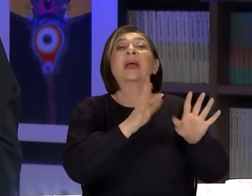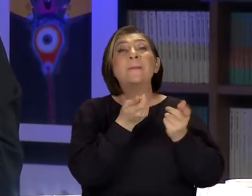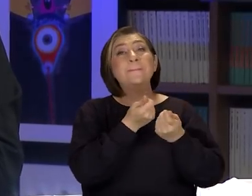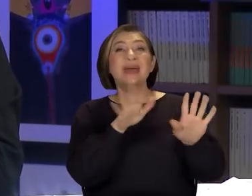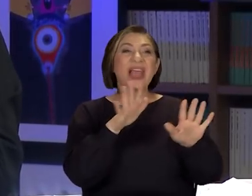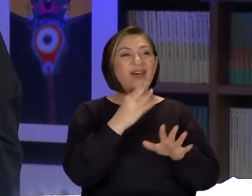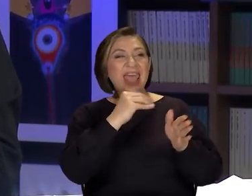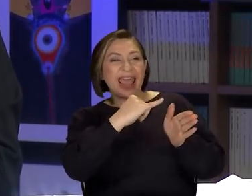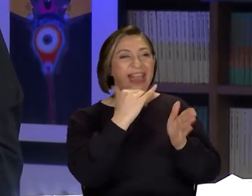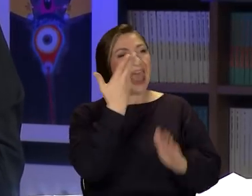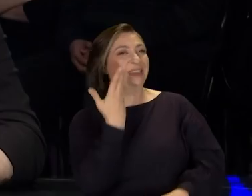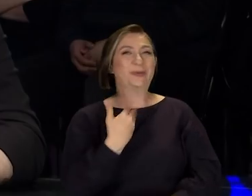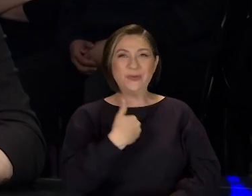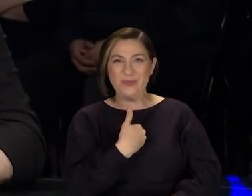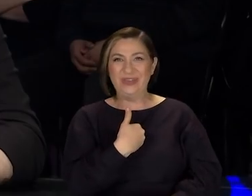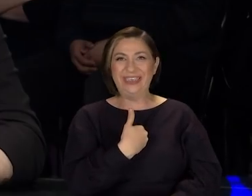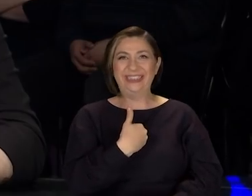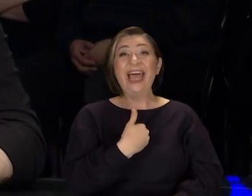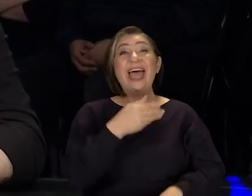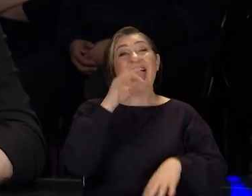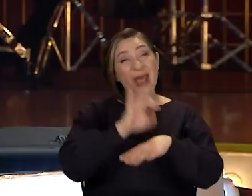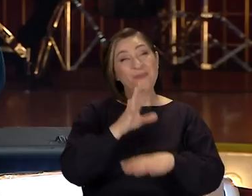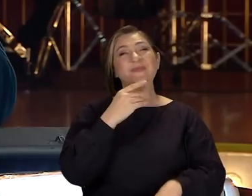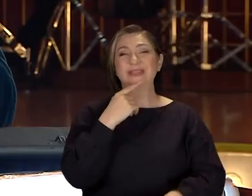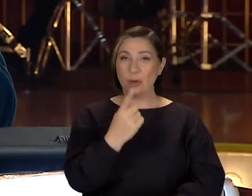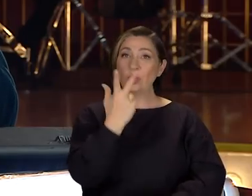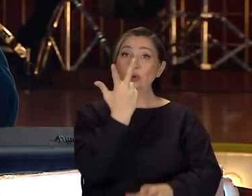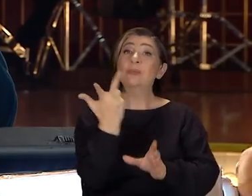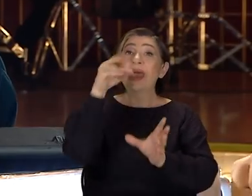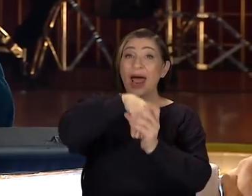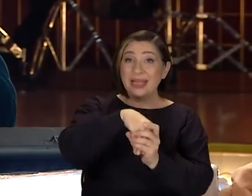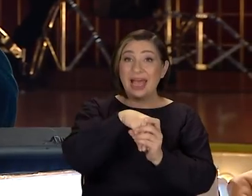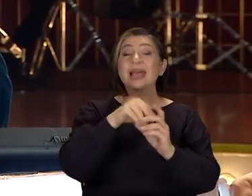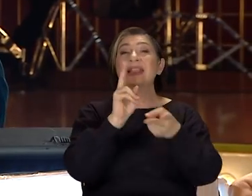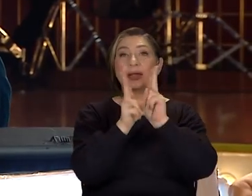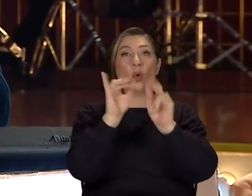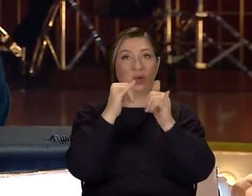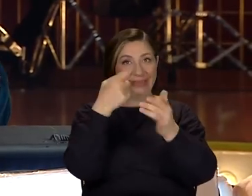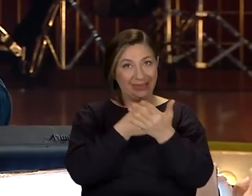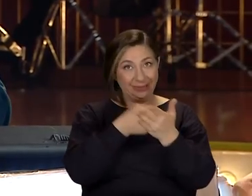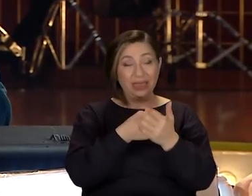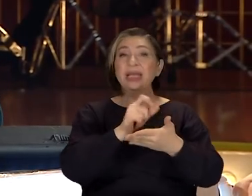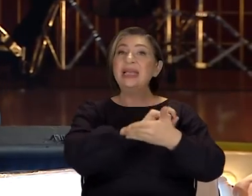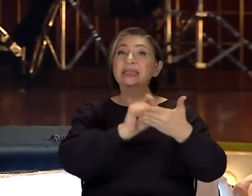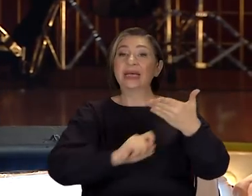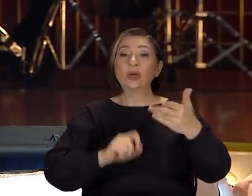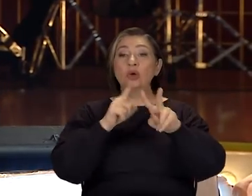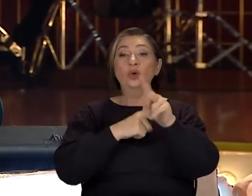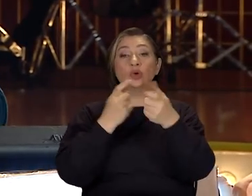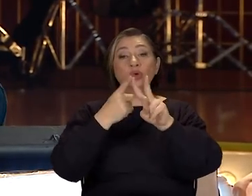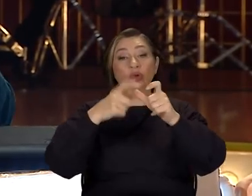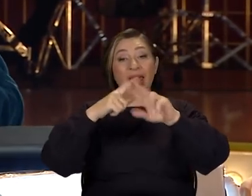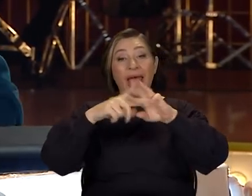en yakından izliyorum oyunu. Şimdi çünkü hemen söyleyeyim. Ki Üçü Bir Arada oyunun ismi. Yazan Yunus Emre